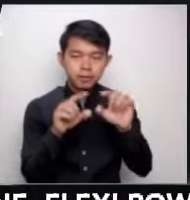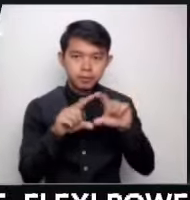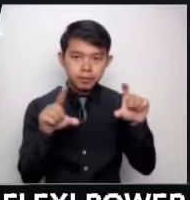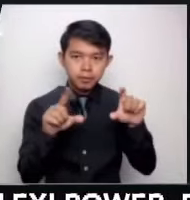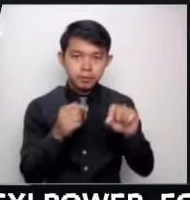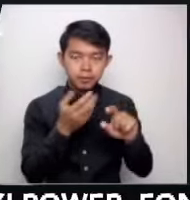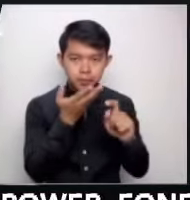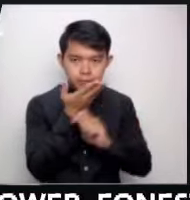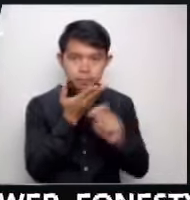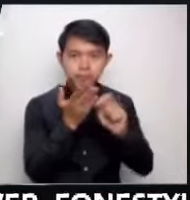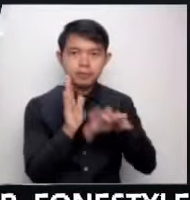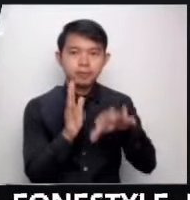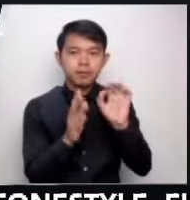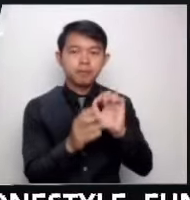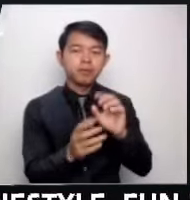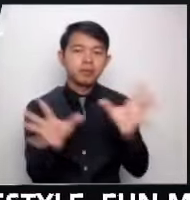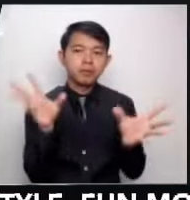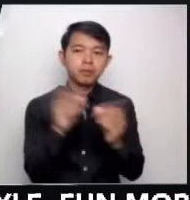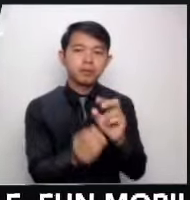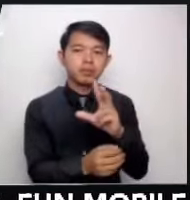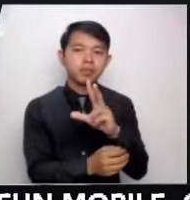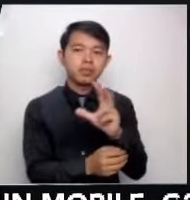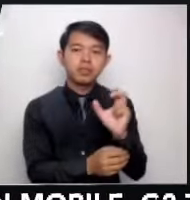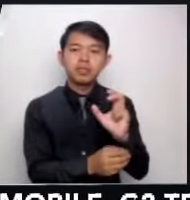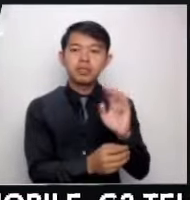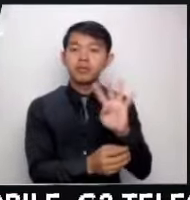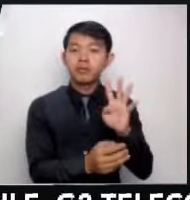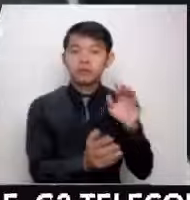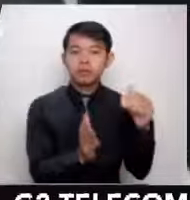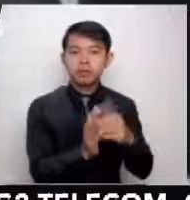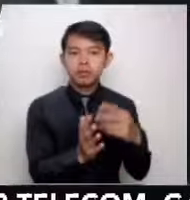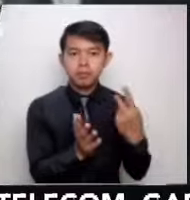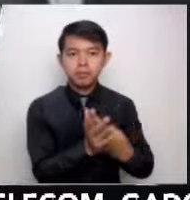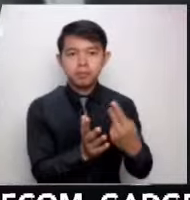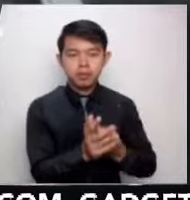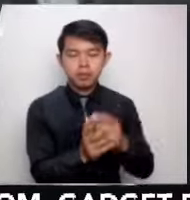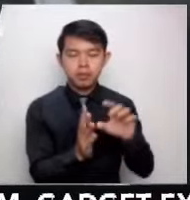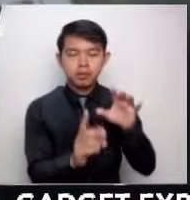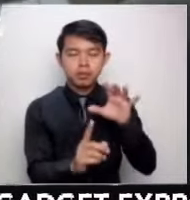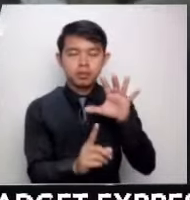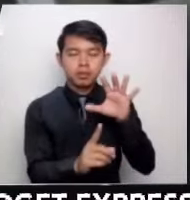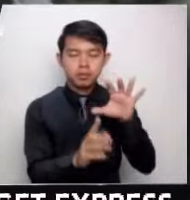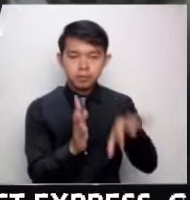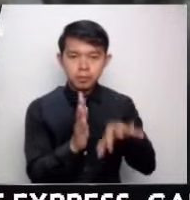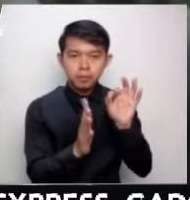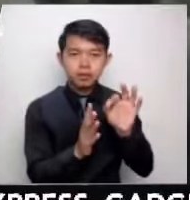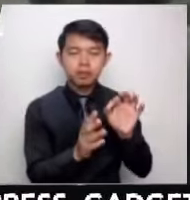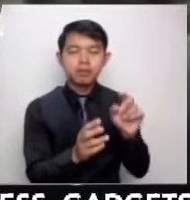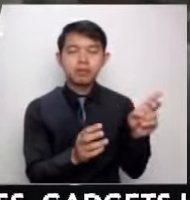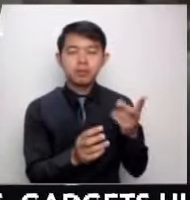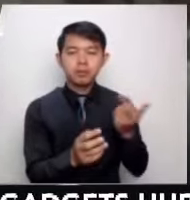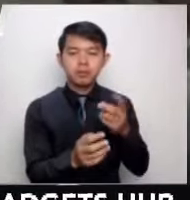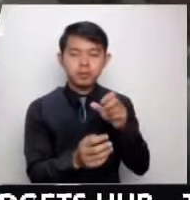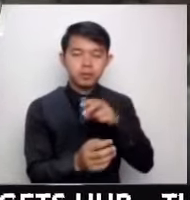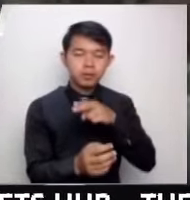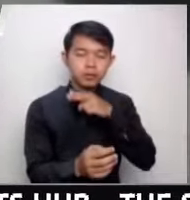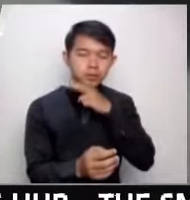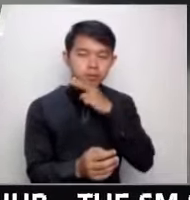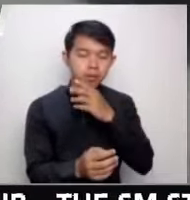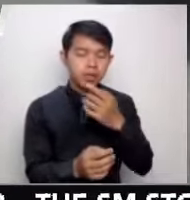ng 340,000 pesos ang nasabat sa mga suspek. 2 sa kanila ang nakulong na dati dahil sa illegal na